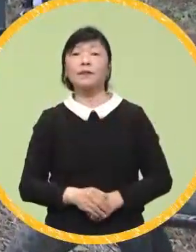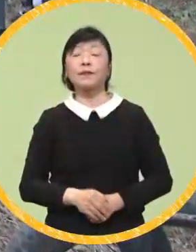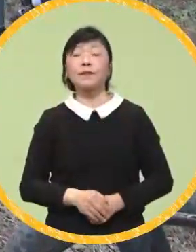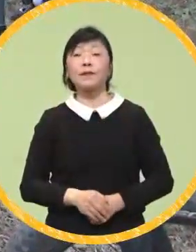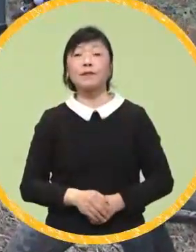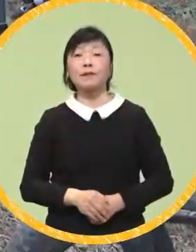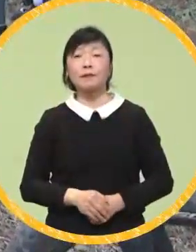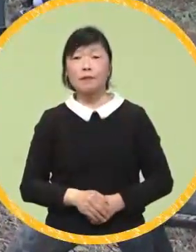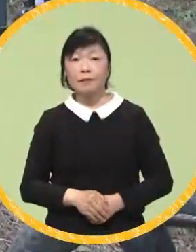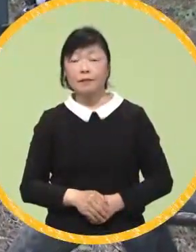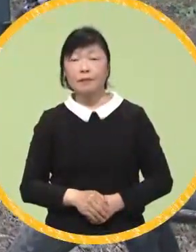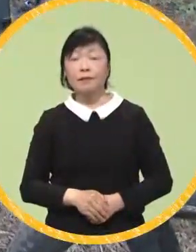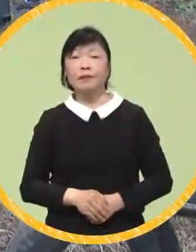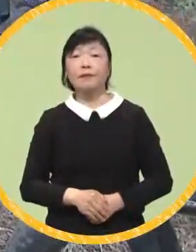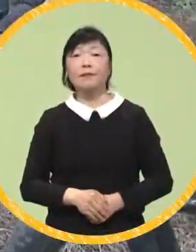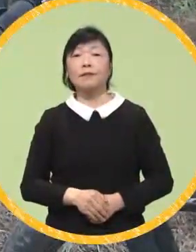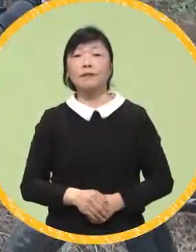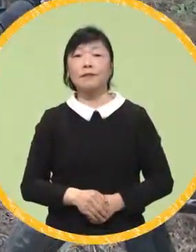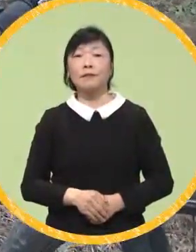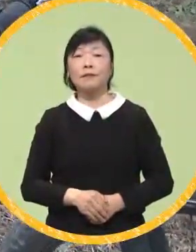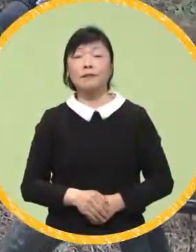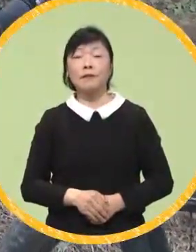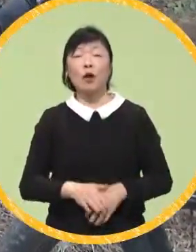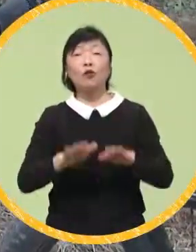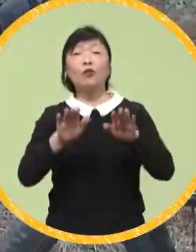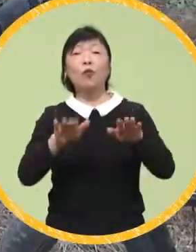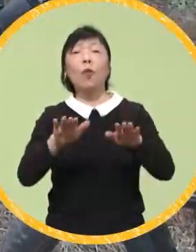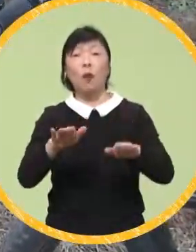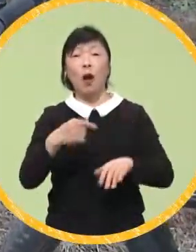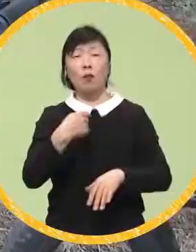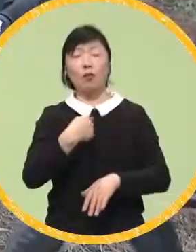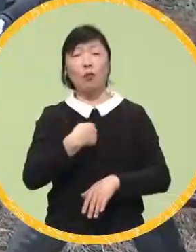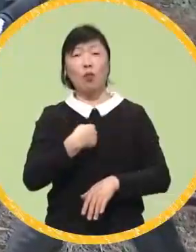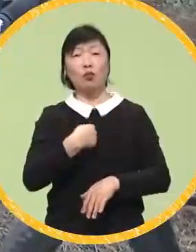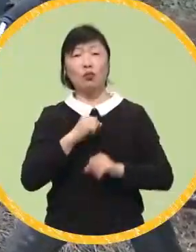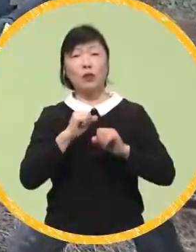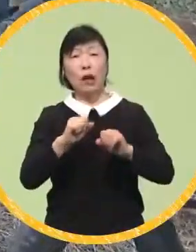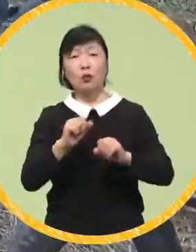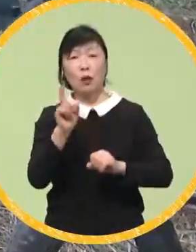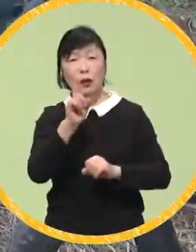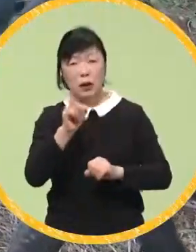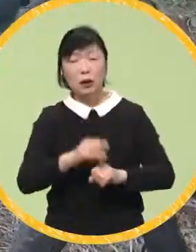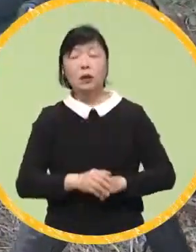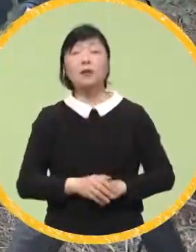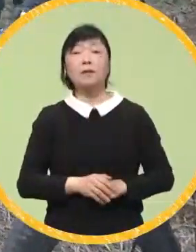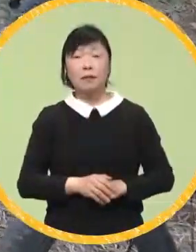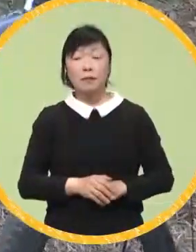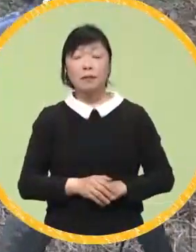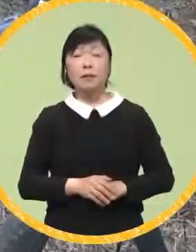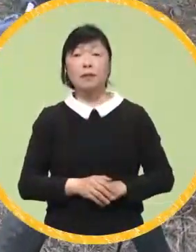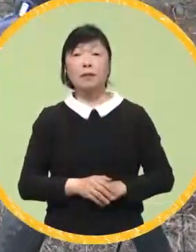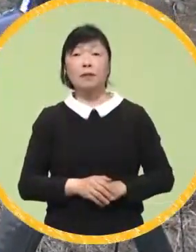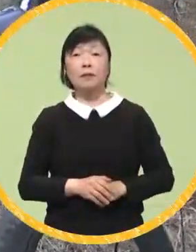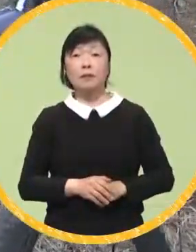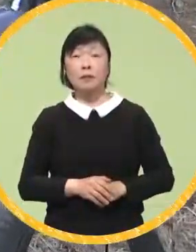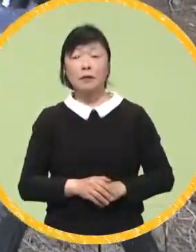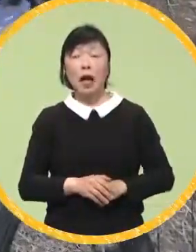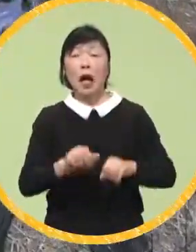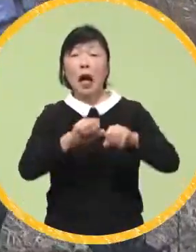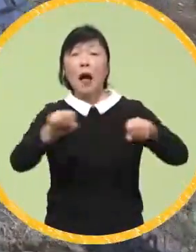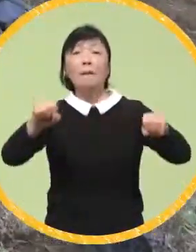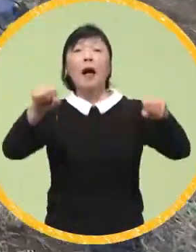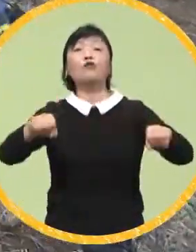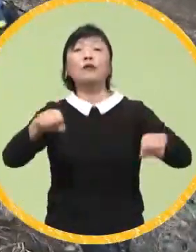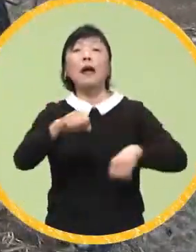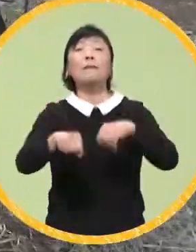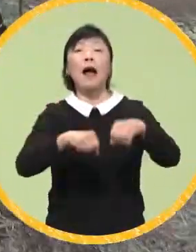さとなるほどじゃあそれます今日は僕は何を今日やらしてもらった結果的に今日真鯛対象に8まあ満点ばやっぱり一番